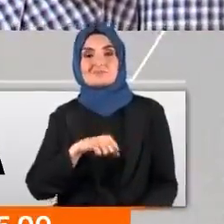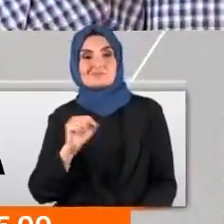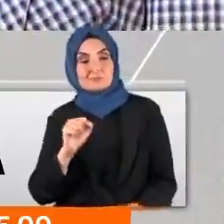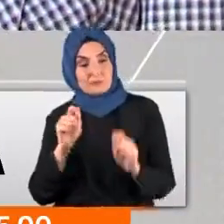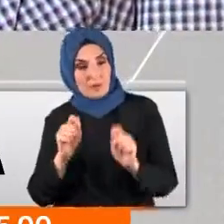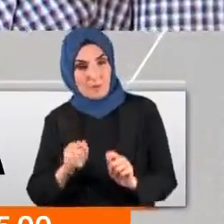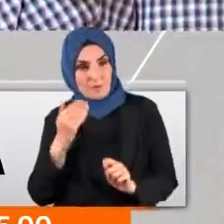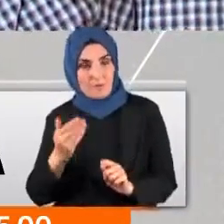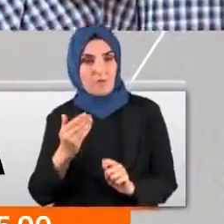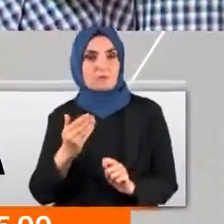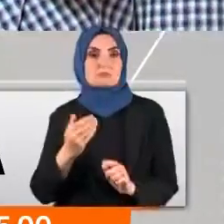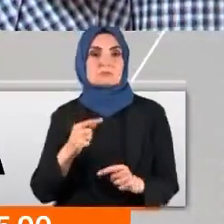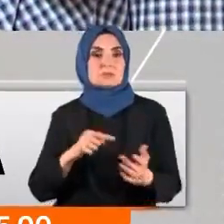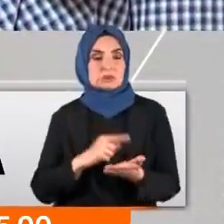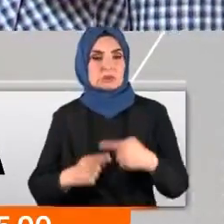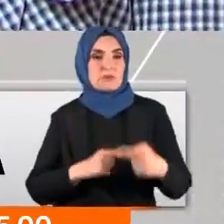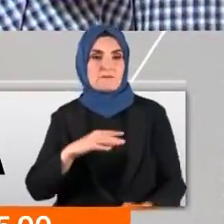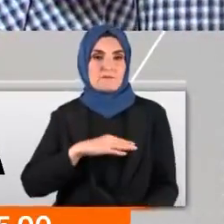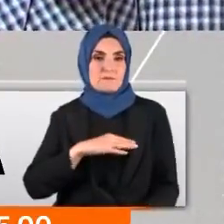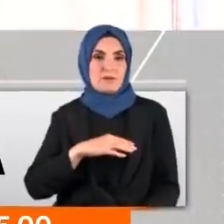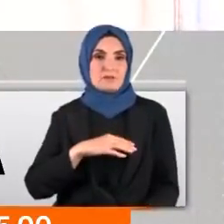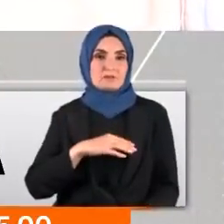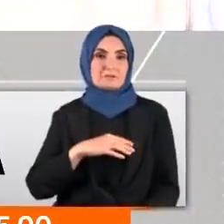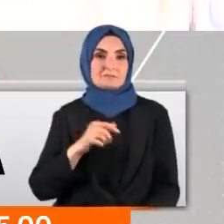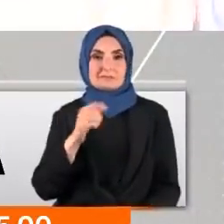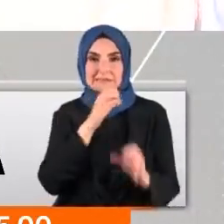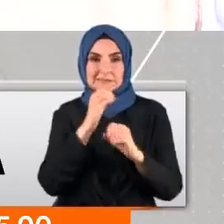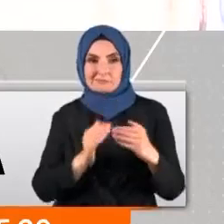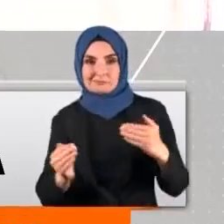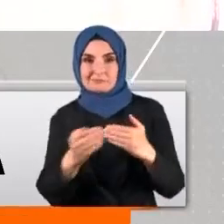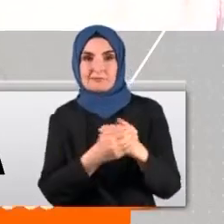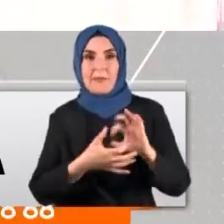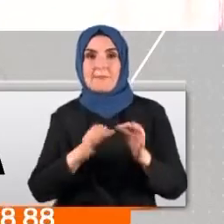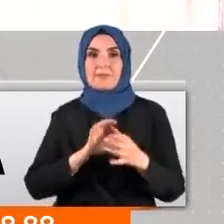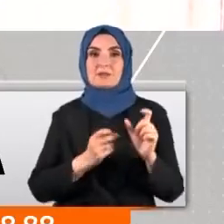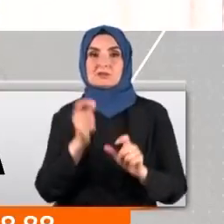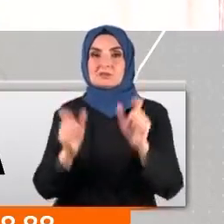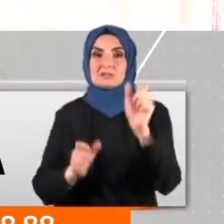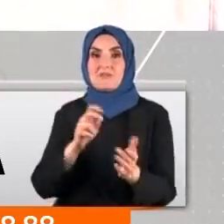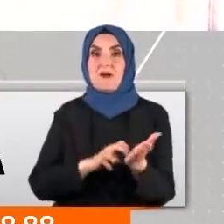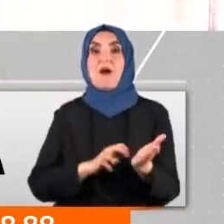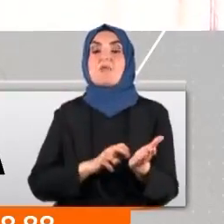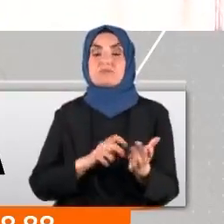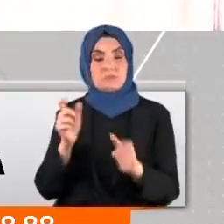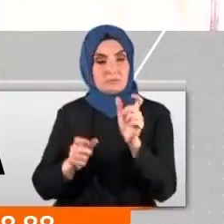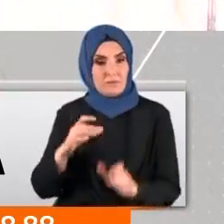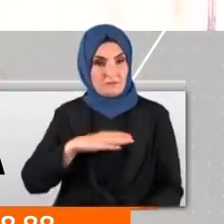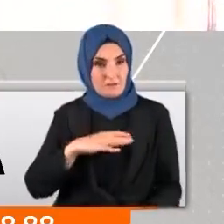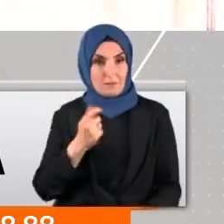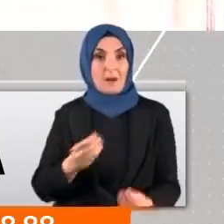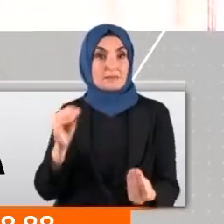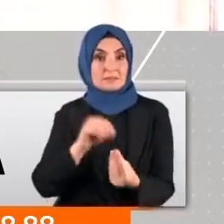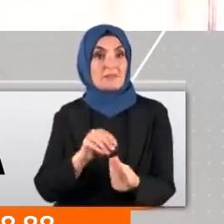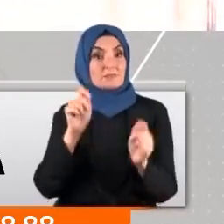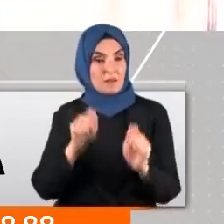odalarına ait olmayan merdiven altı çok emlakçılar var. Eğer bir emlakçı bunu artırıyorsa, mal sahibine